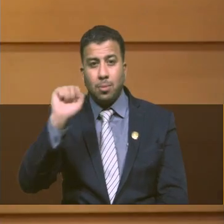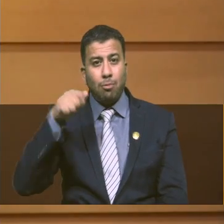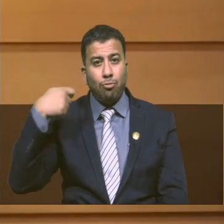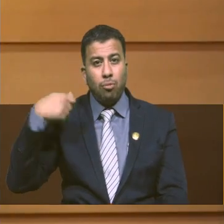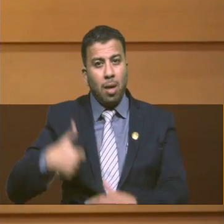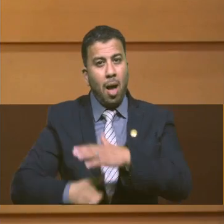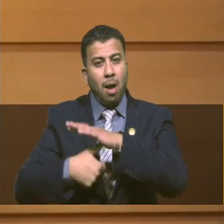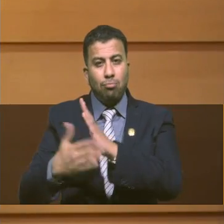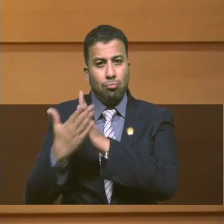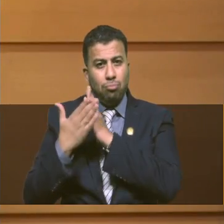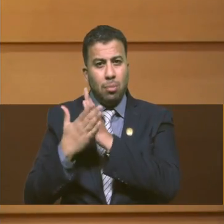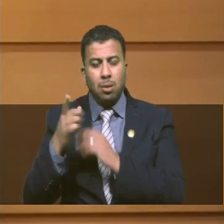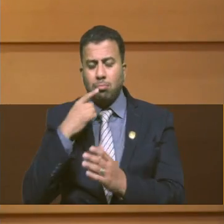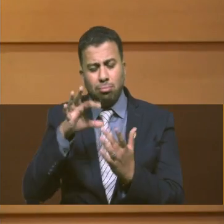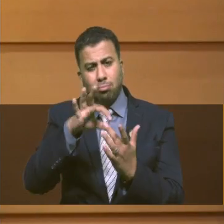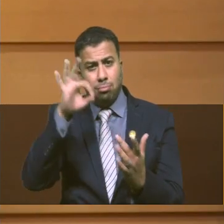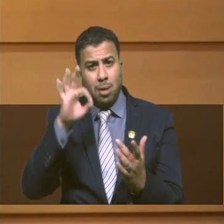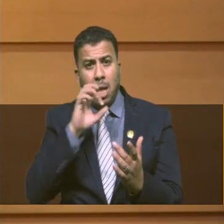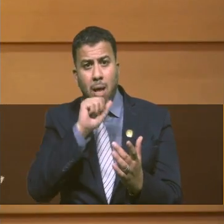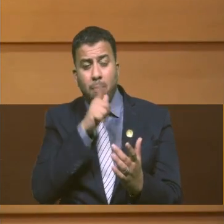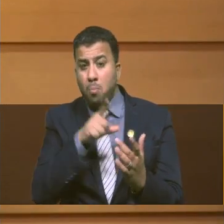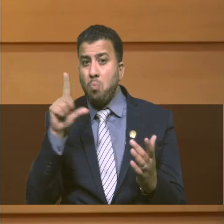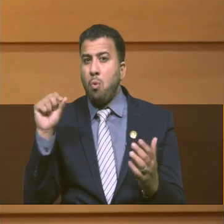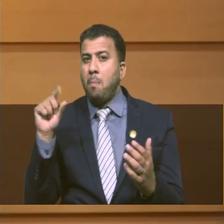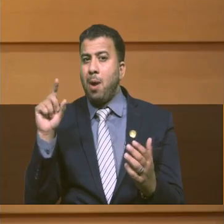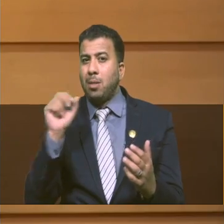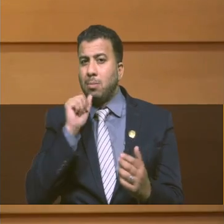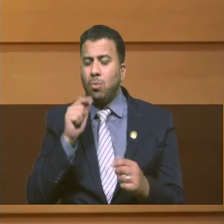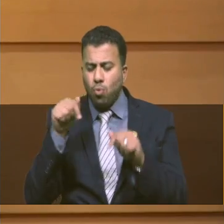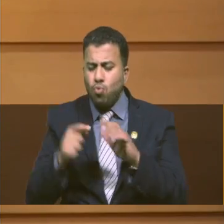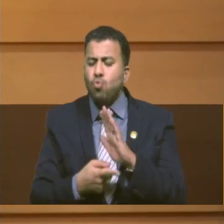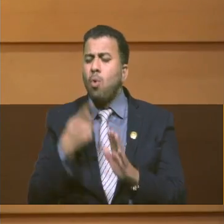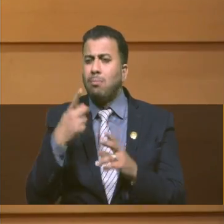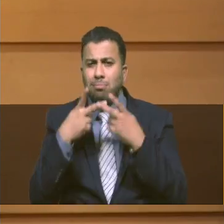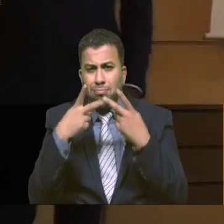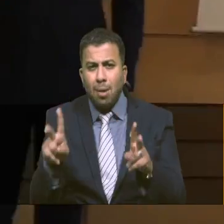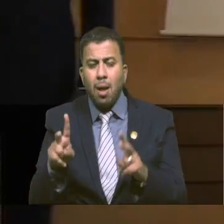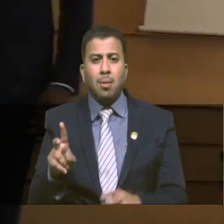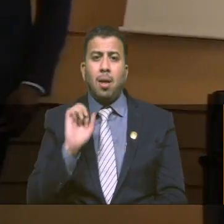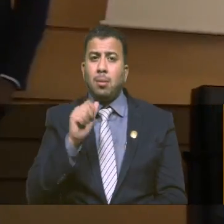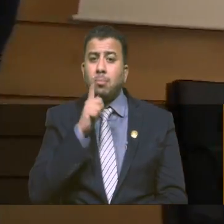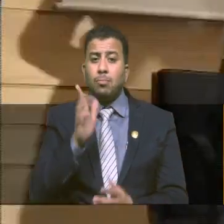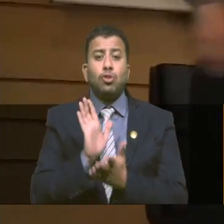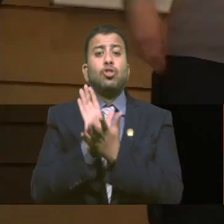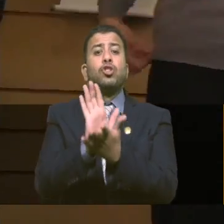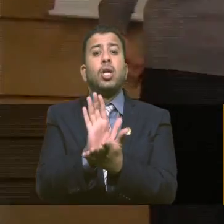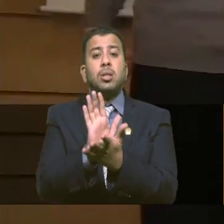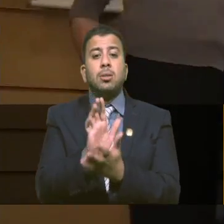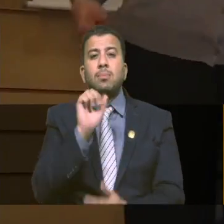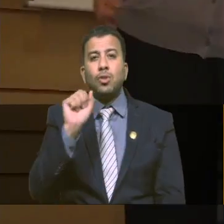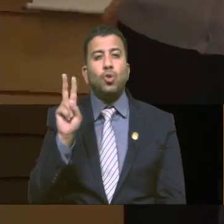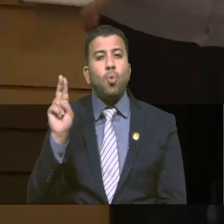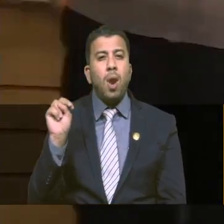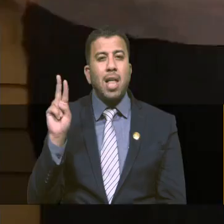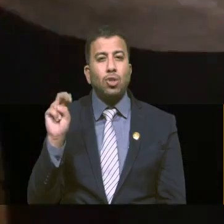الشارقة، الذي أرادها استثنائية ومميزة منذ اليوم الأول لانطلاقها. وقد منحت جائزة اليونسكو